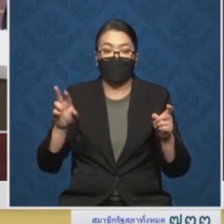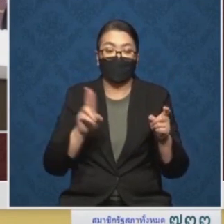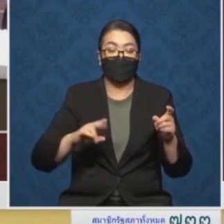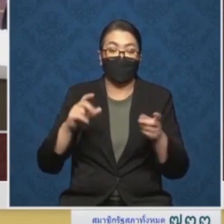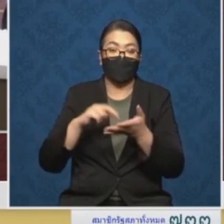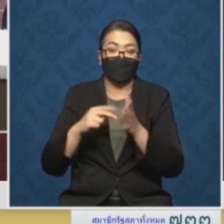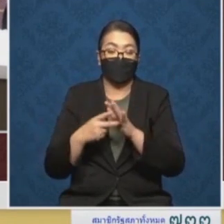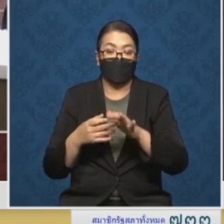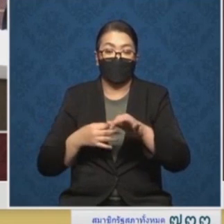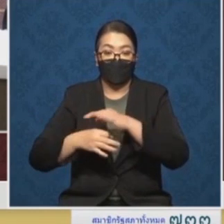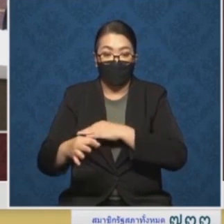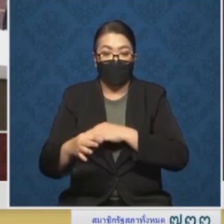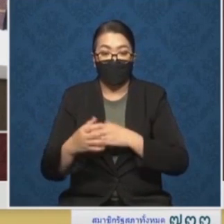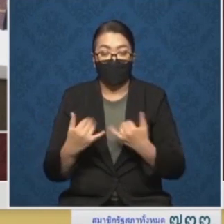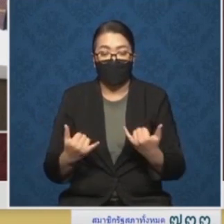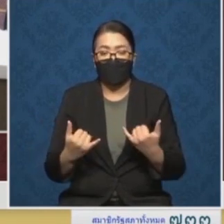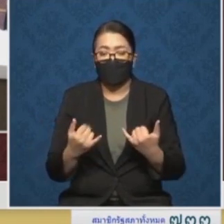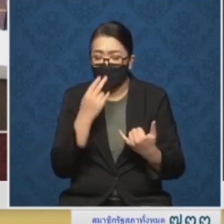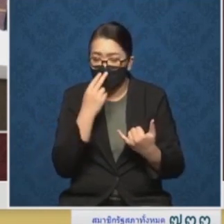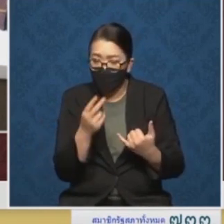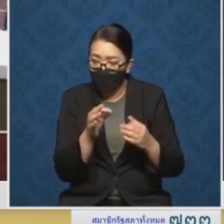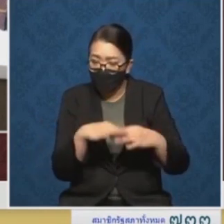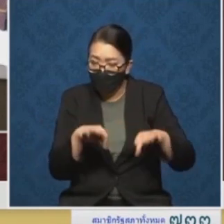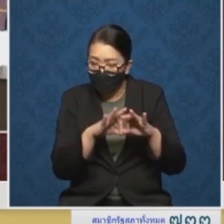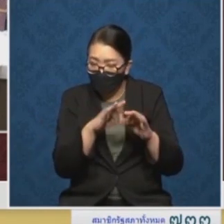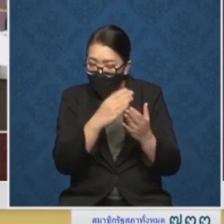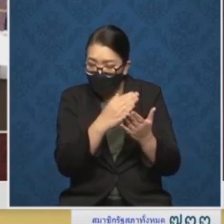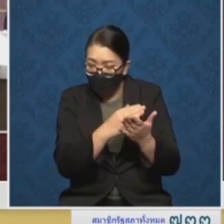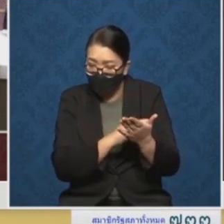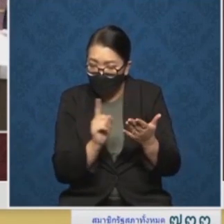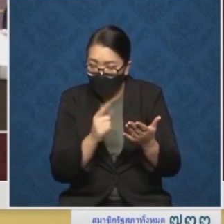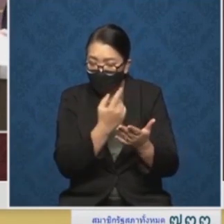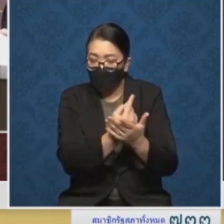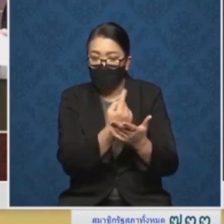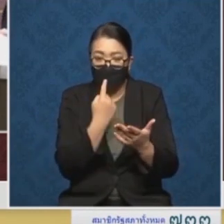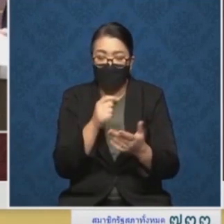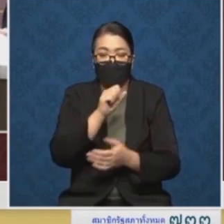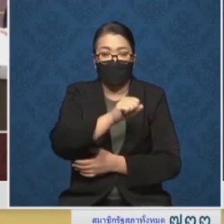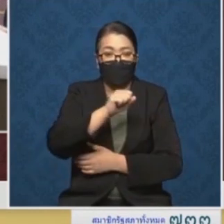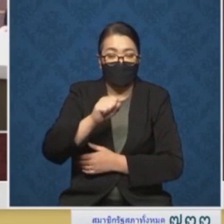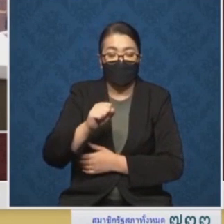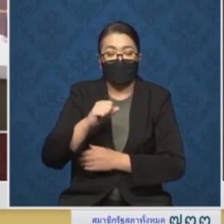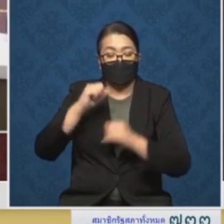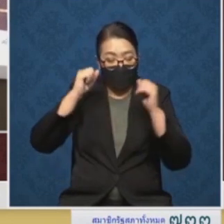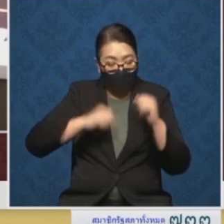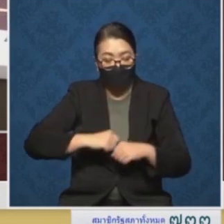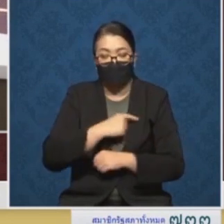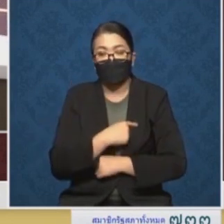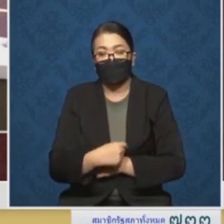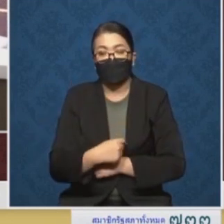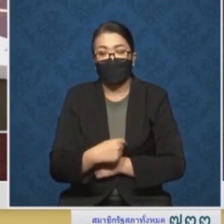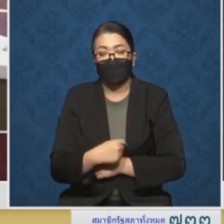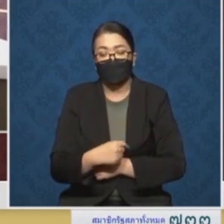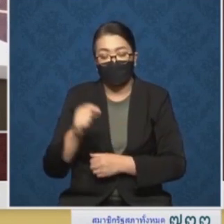แทนซึ่งสาระสำคัญก็คือให้สภาผู้แทนราษฎรพิจารณาให้ความเห็นชอบ